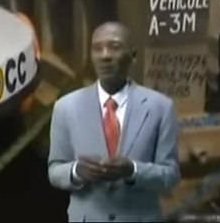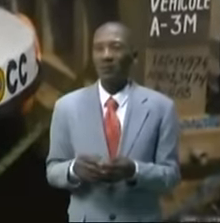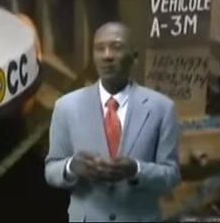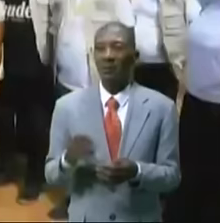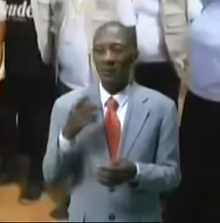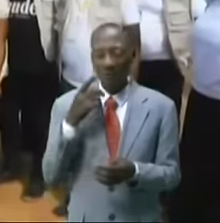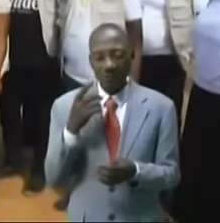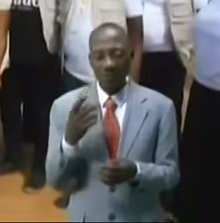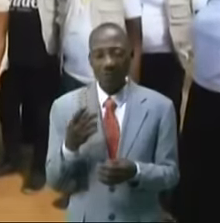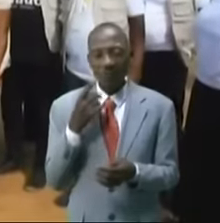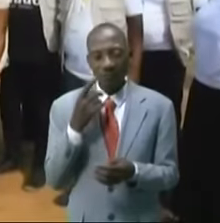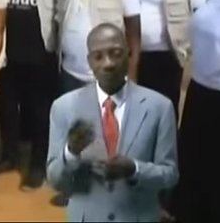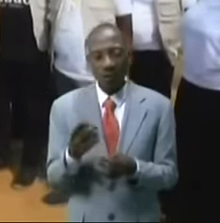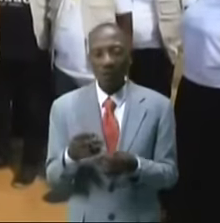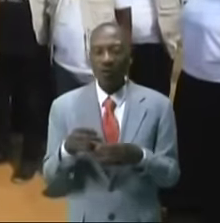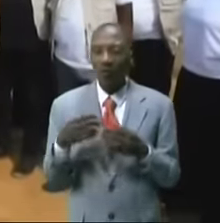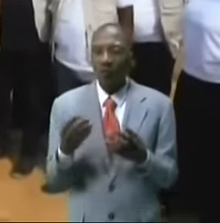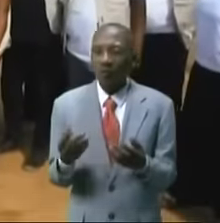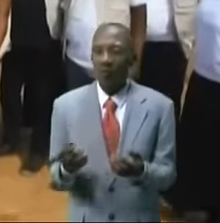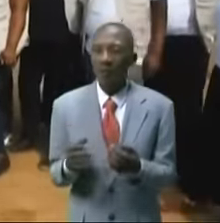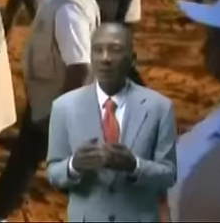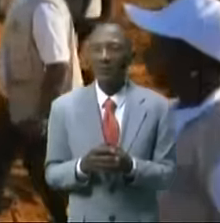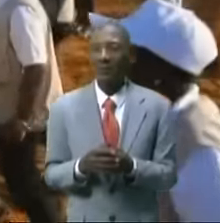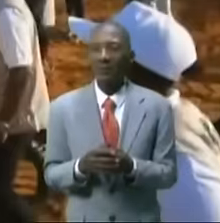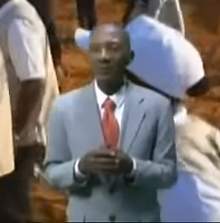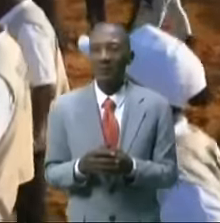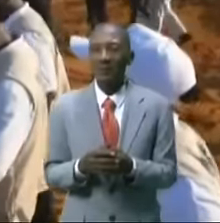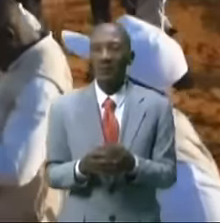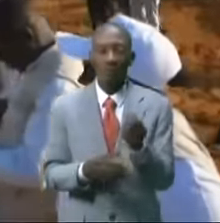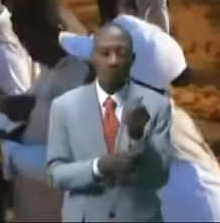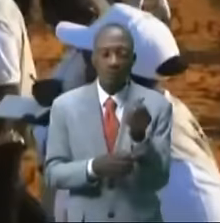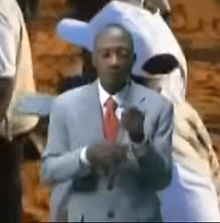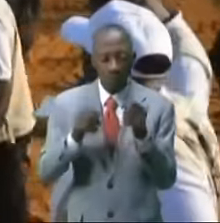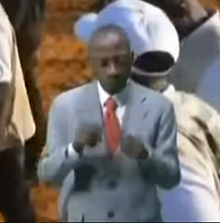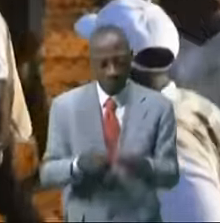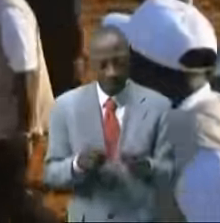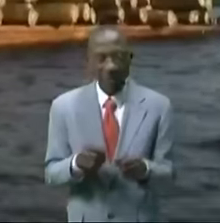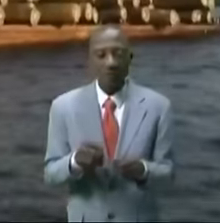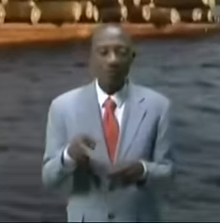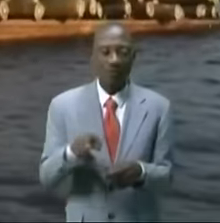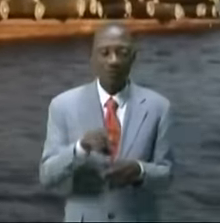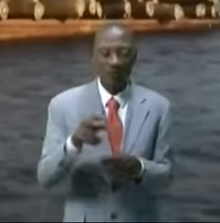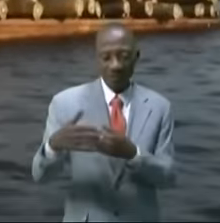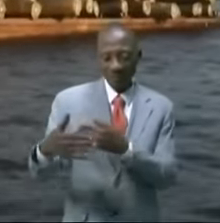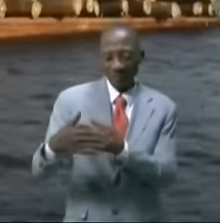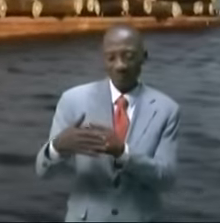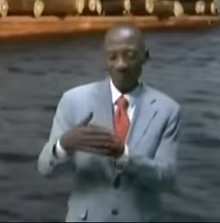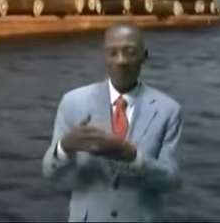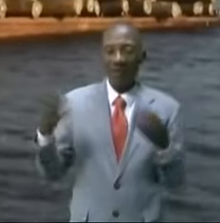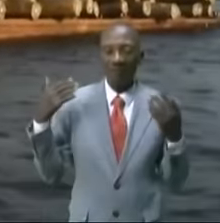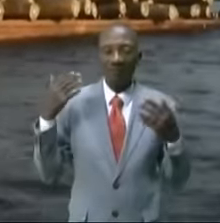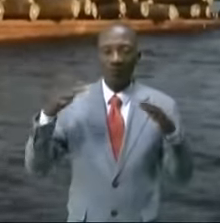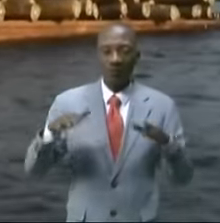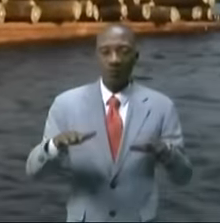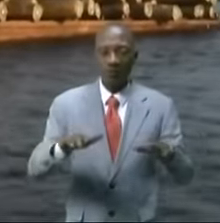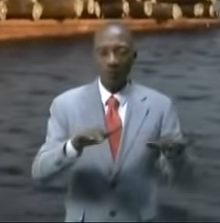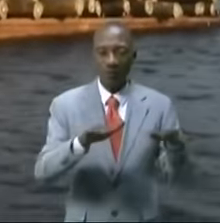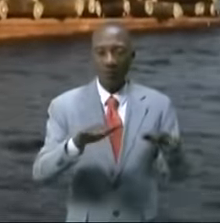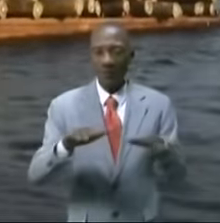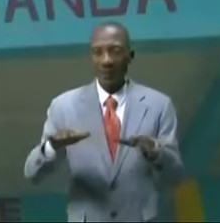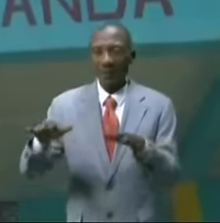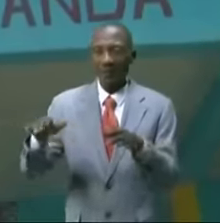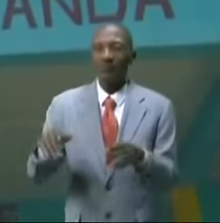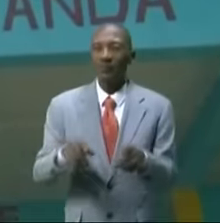offshore dans le navire au large de la mer. Un travail périlleux mais très utile pour protéger la